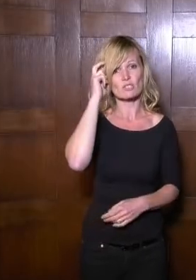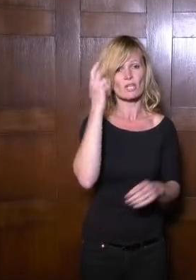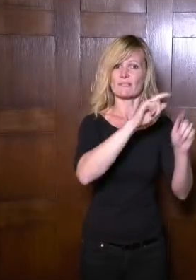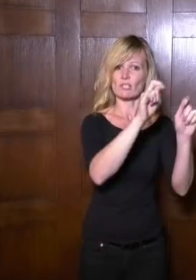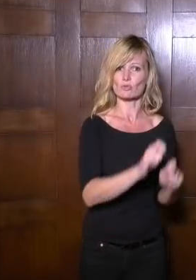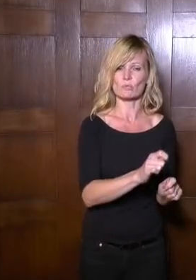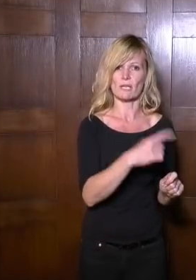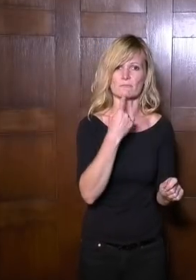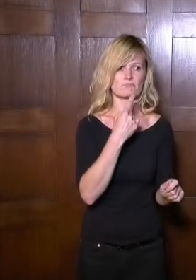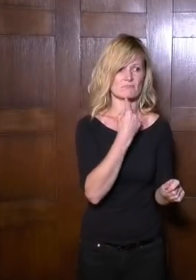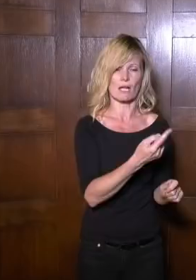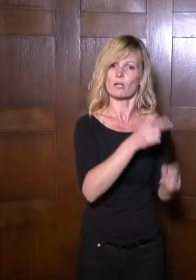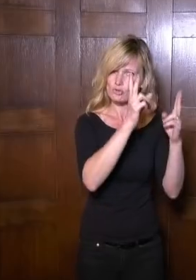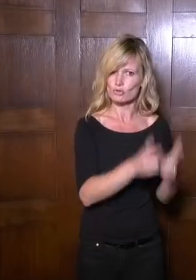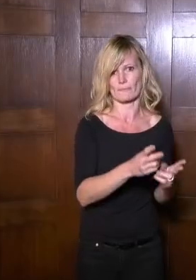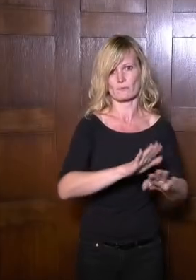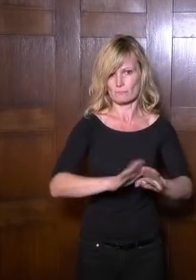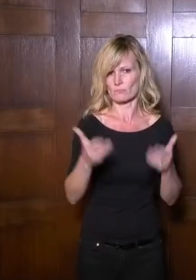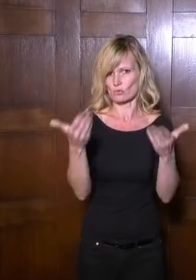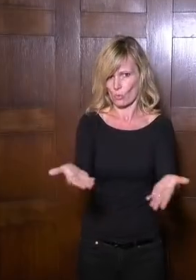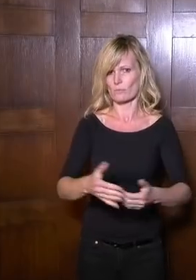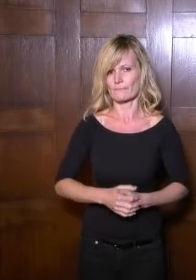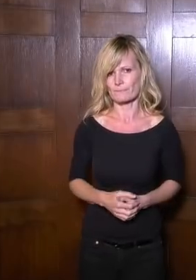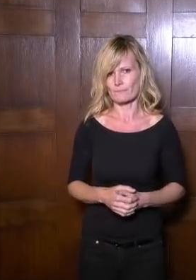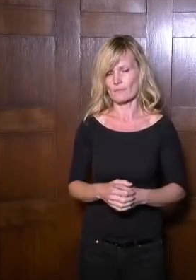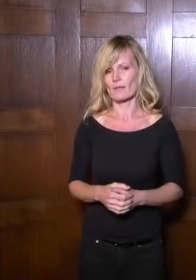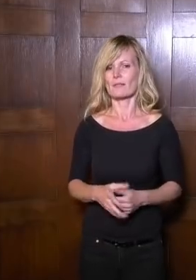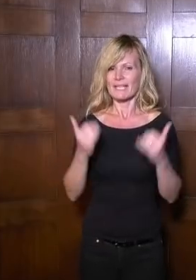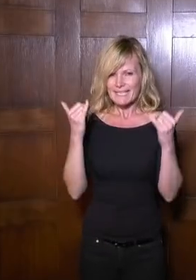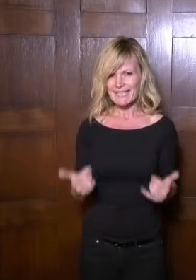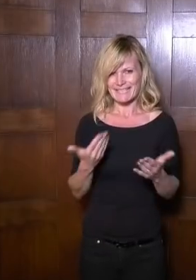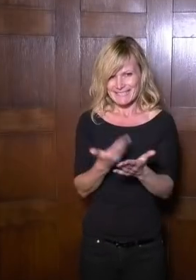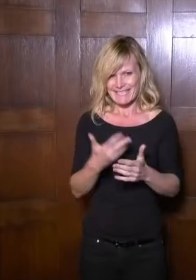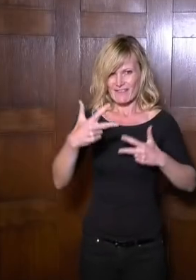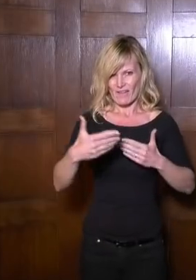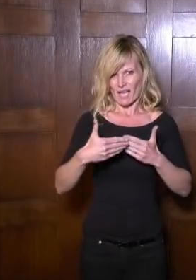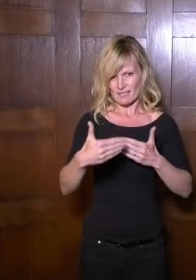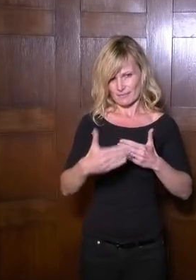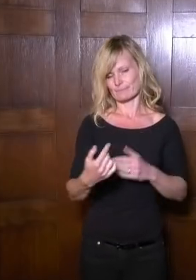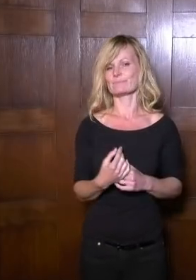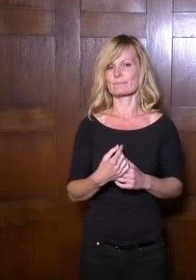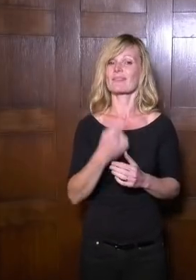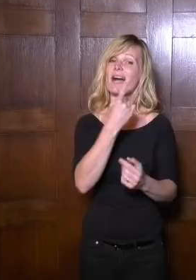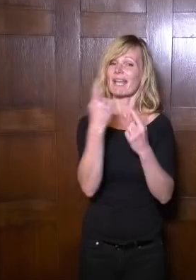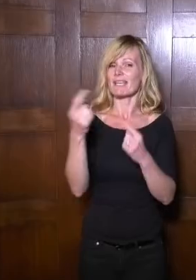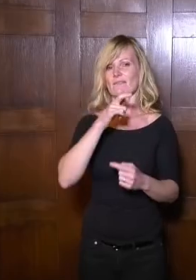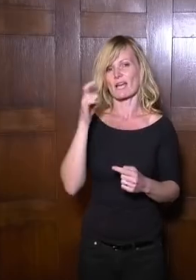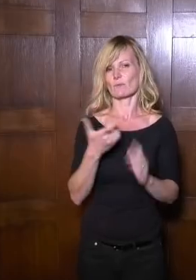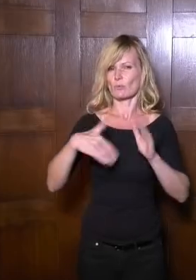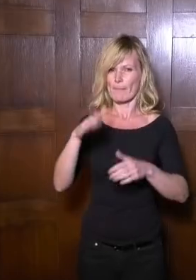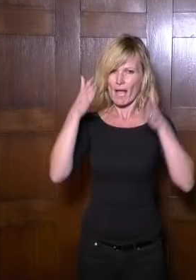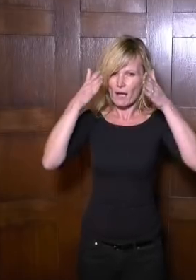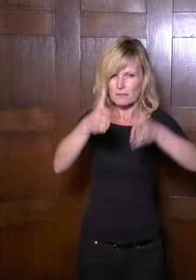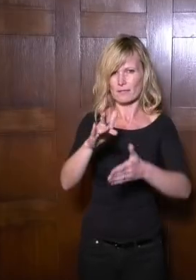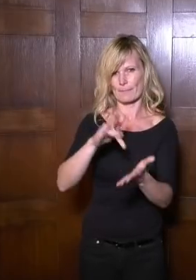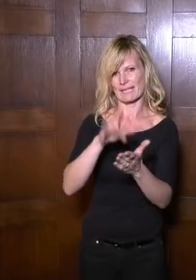Wir müssen jetzt in dieser Phase die Eigenverantwortung in den Mittelpunkt stellen und wir